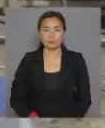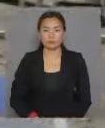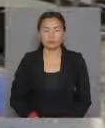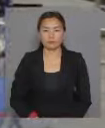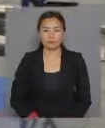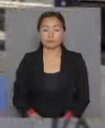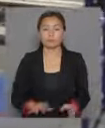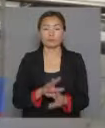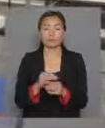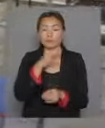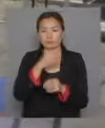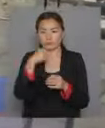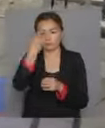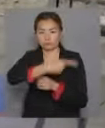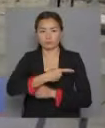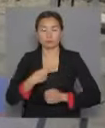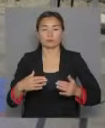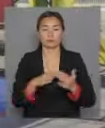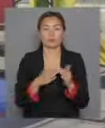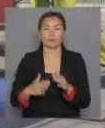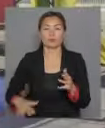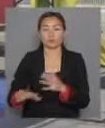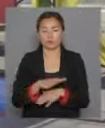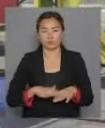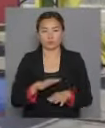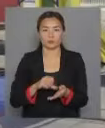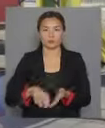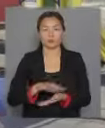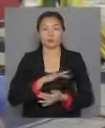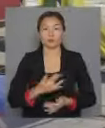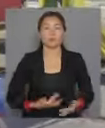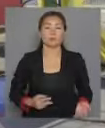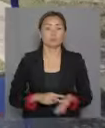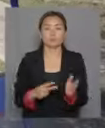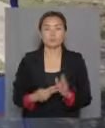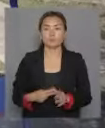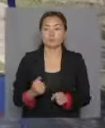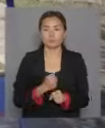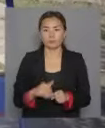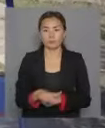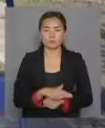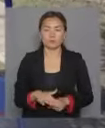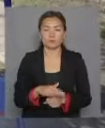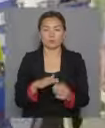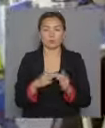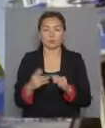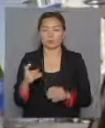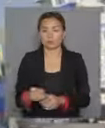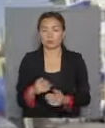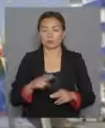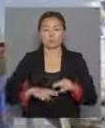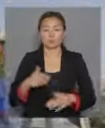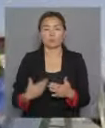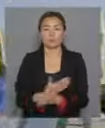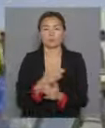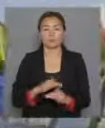Как отмечают ответственные лица, во дворах жилых многоэтажек и частных секторов в рамках проекта благоустройства 100 жилых дворов от РАО строятся